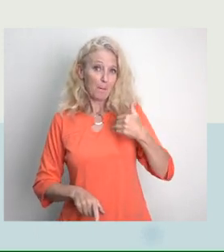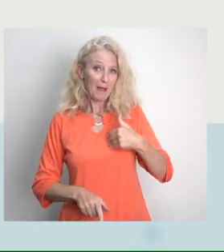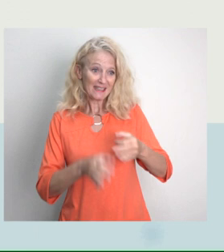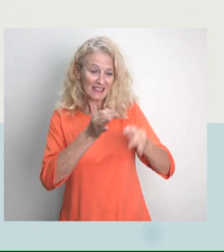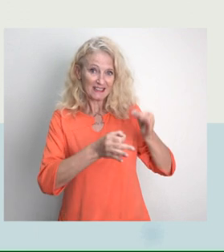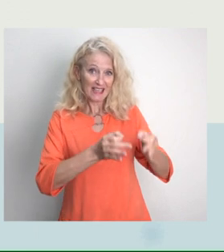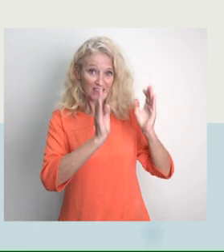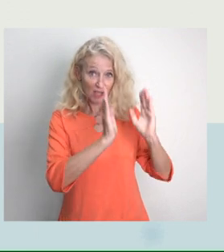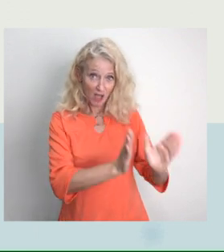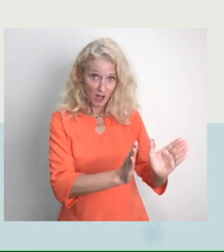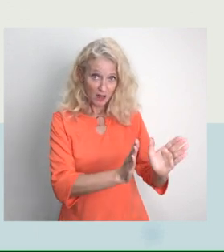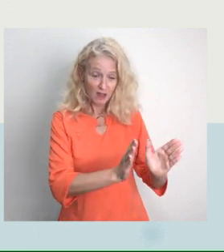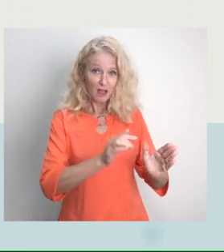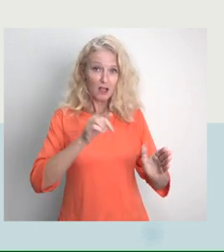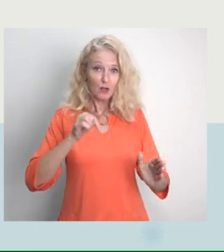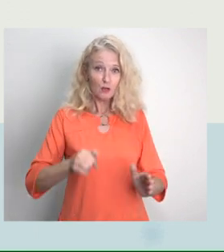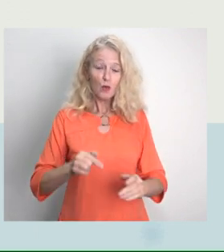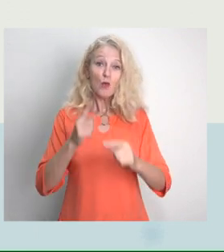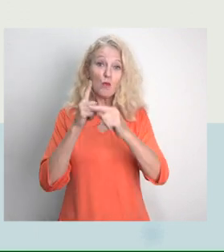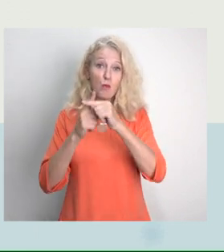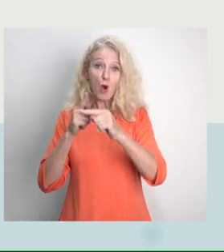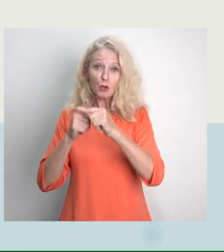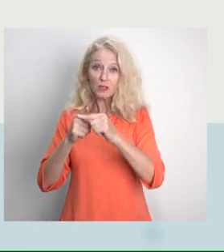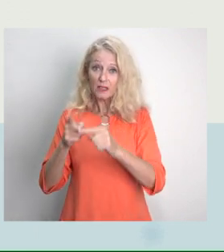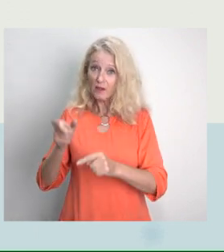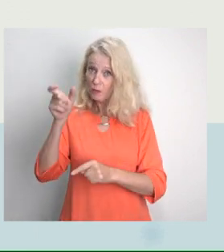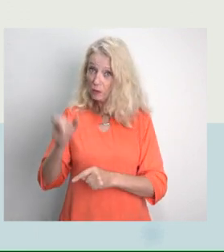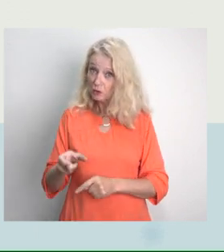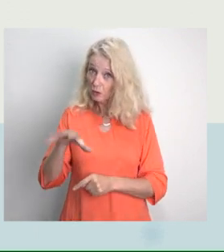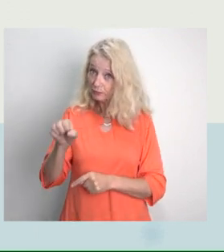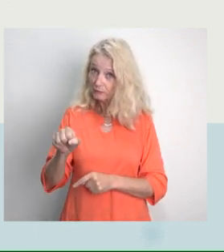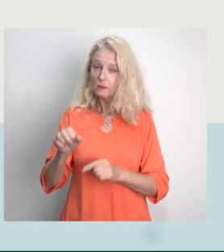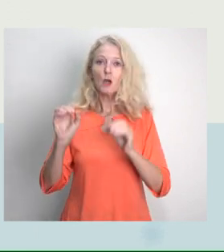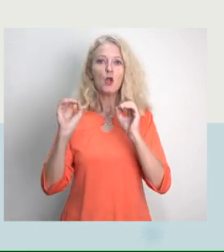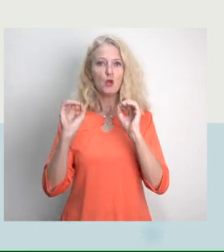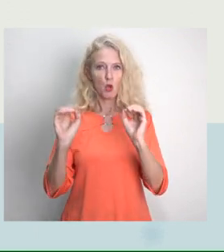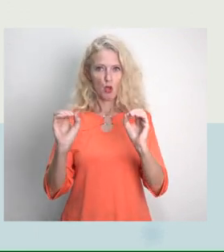En er is op dit moment geen enkele positief gevaal bijgekomen.